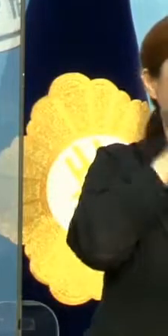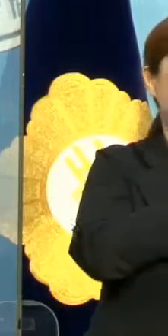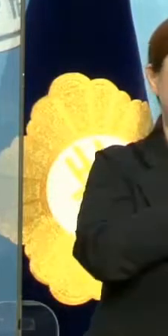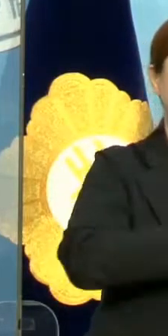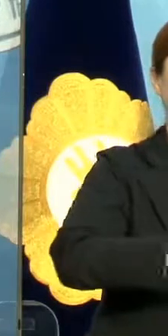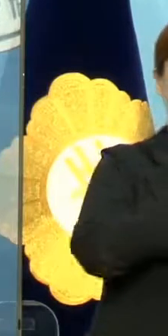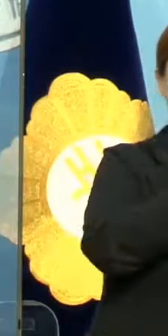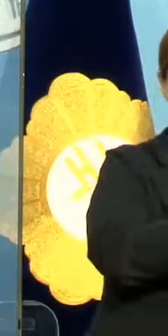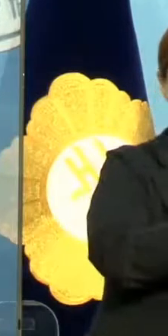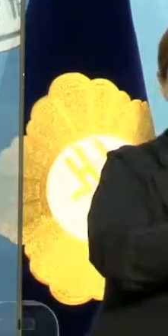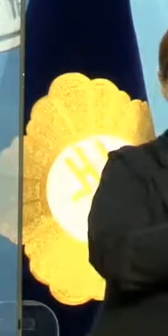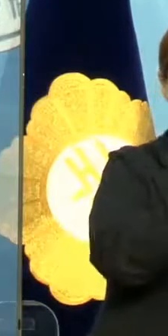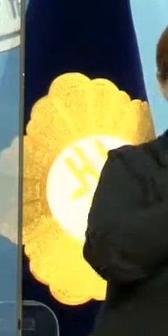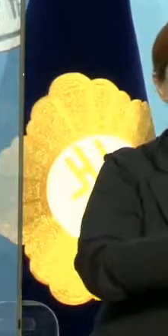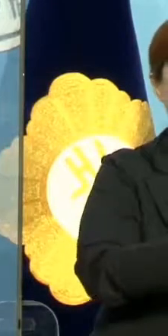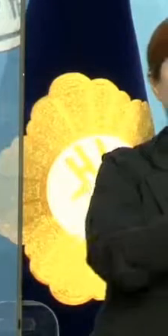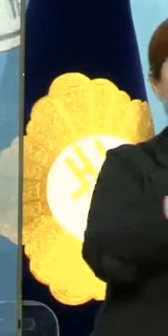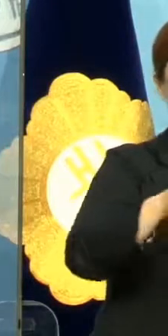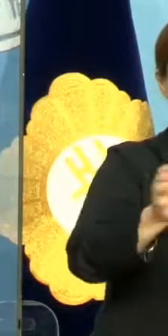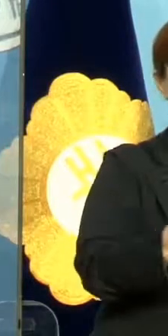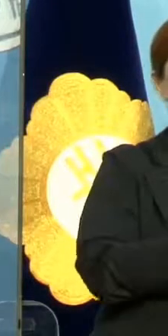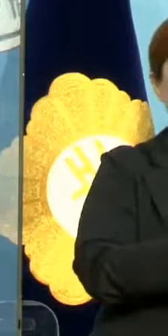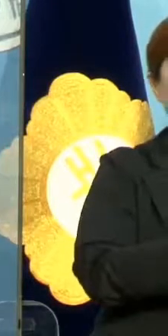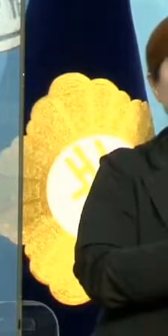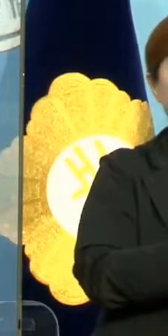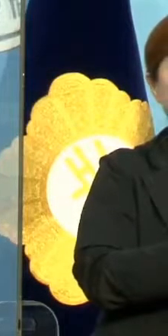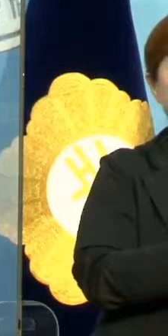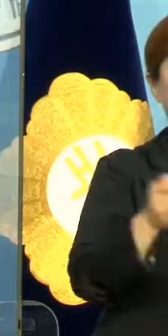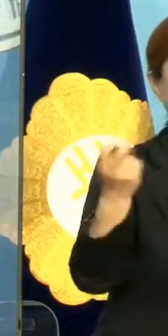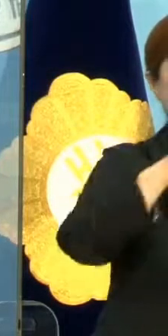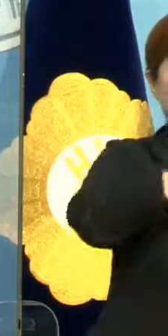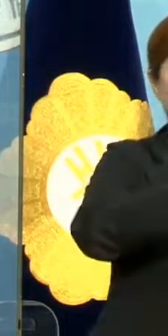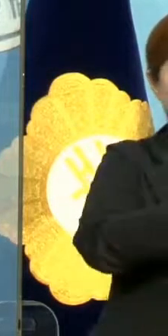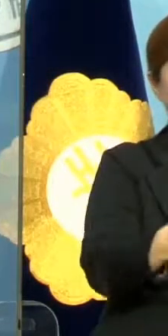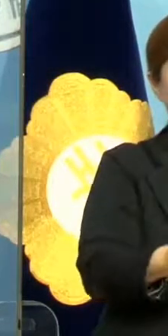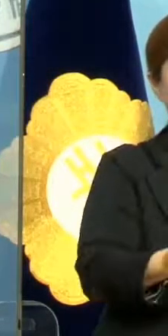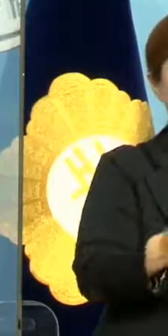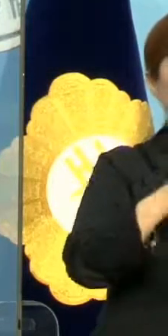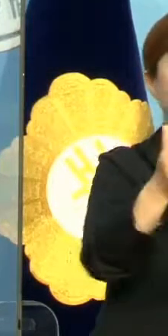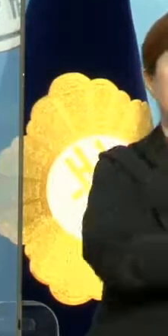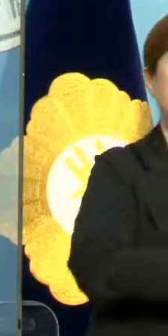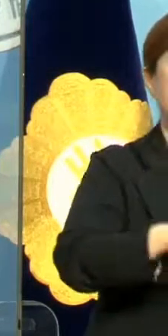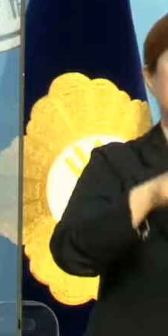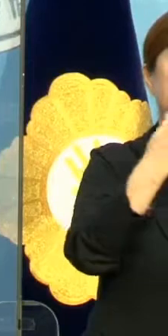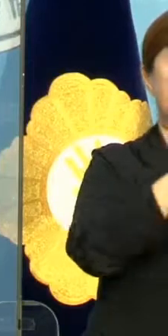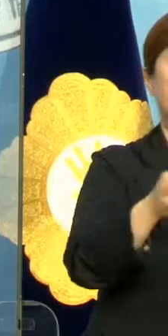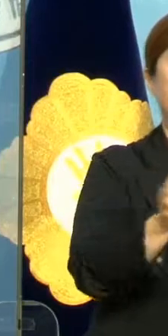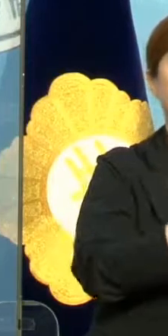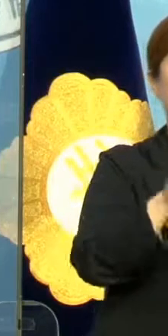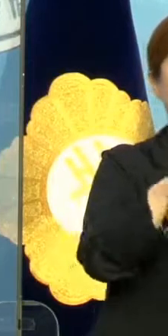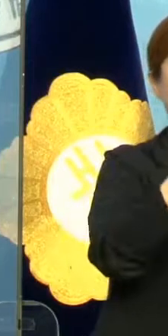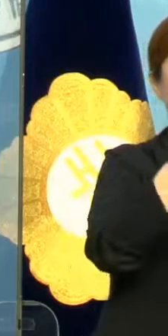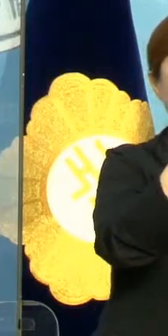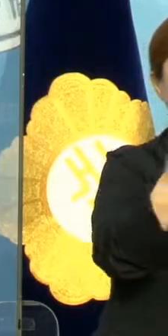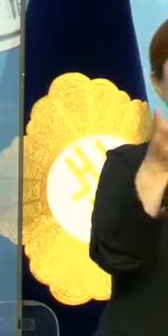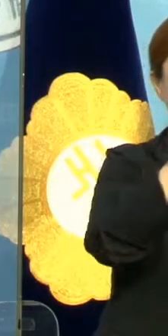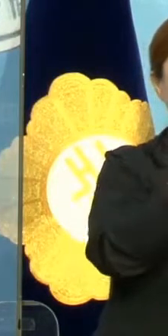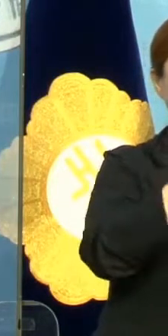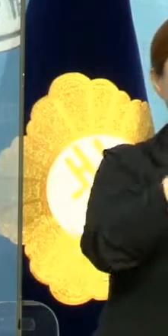있는데 집권 여당에 3사 재선 의원 이자 이 112억 원의 재산을 신고한